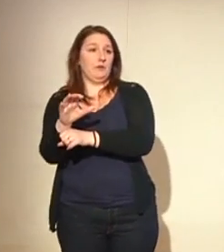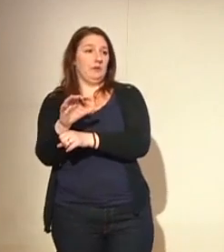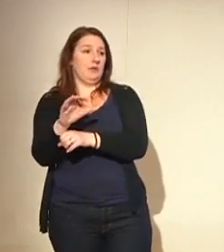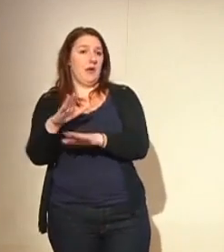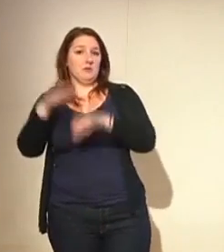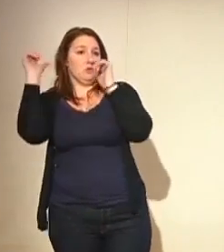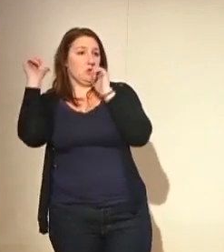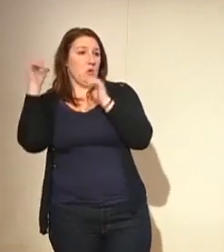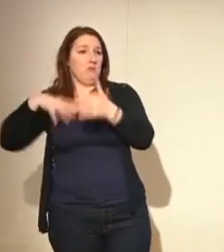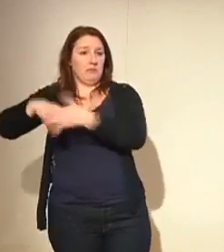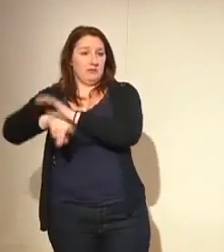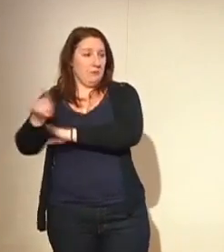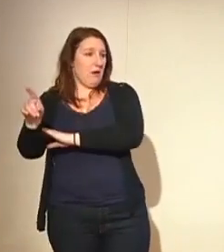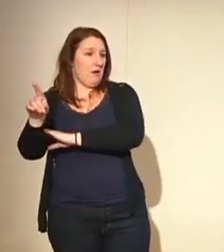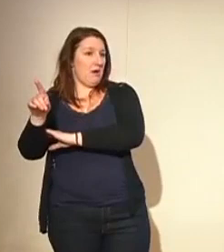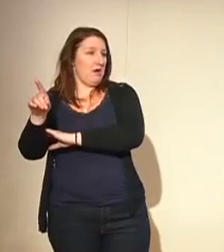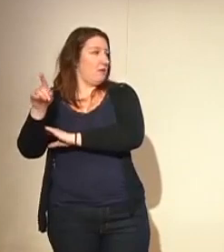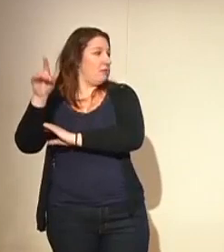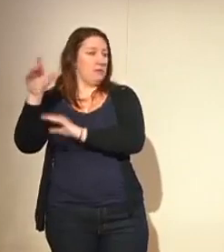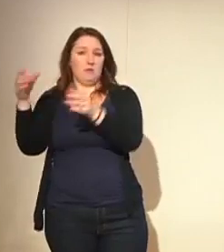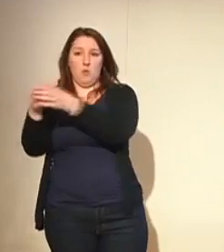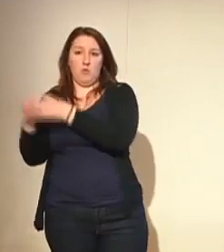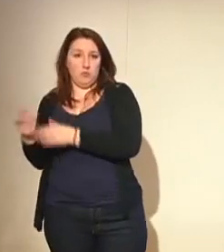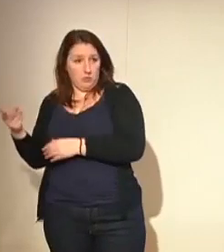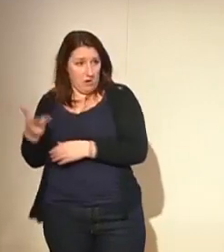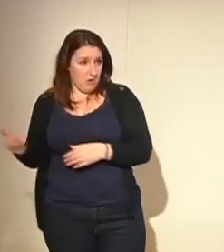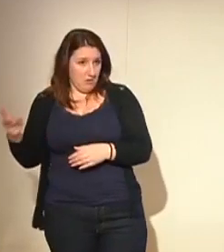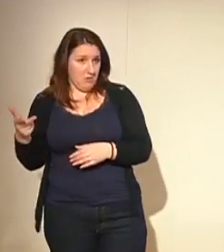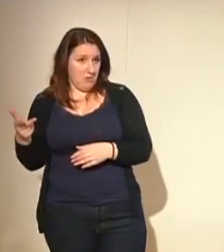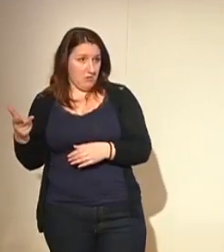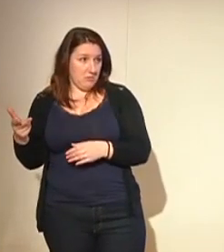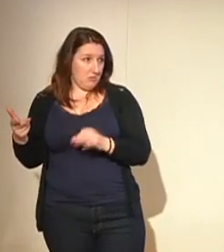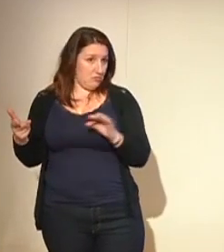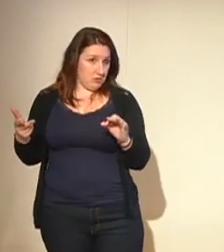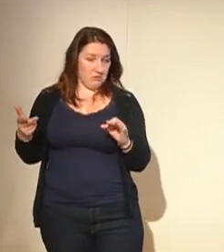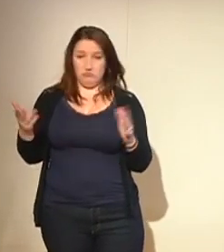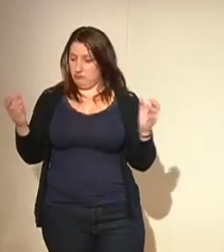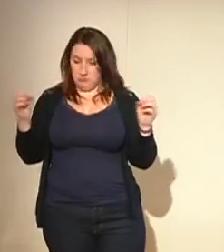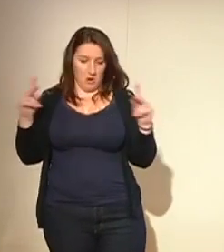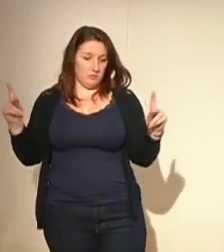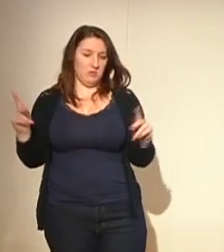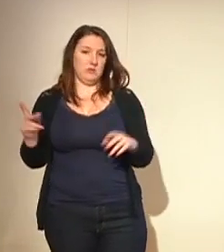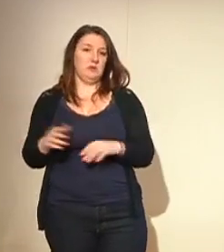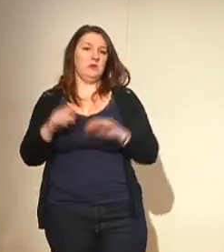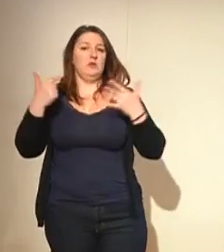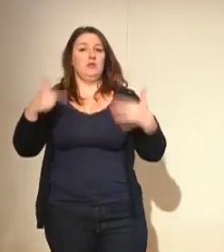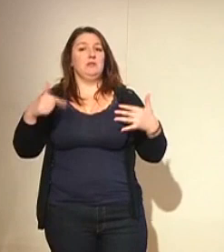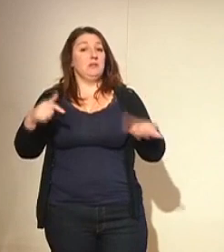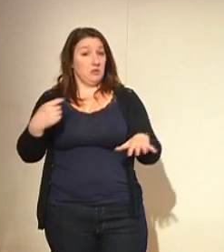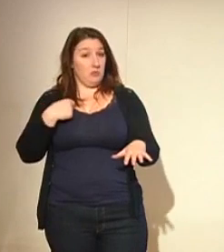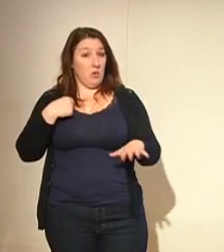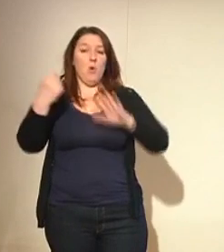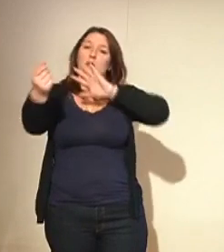abstention prend pas part au vote les TR autres groupes oui allons-y donc la délibération 17 est